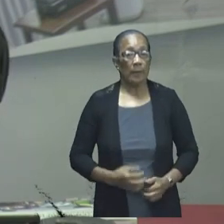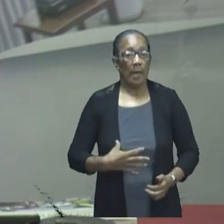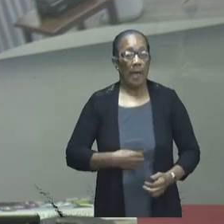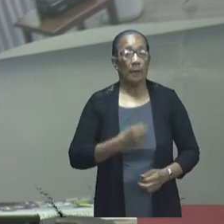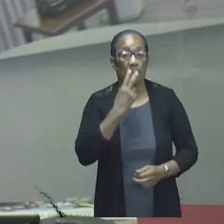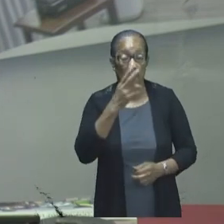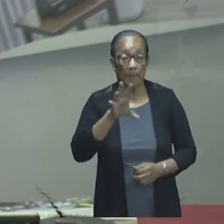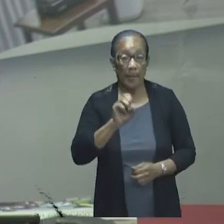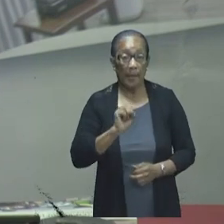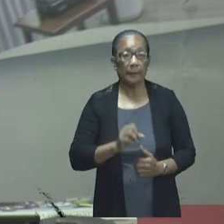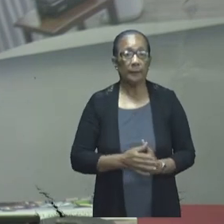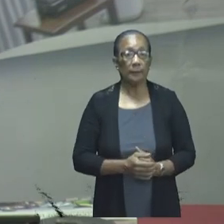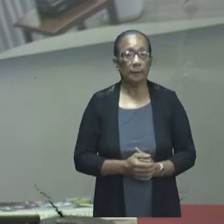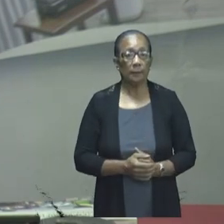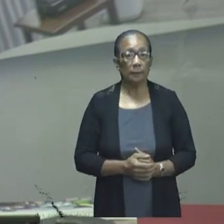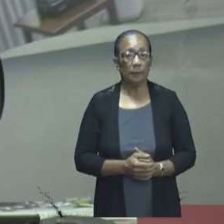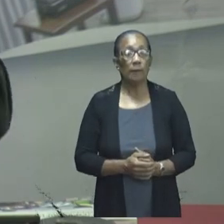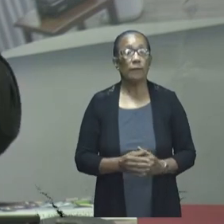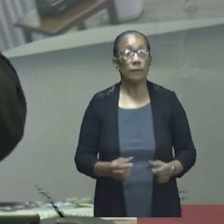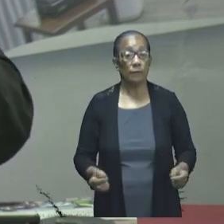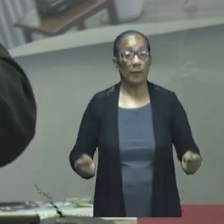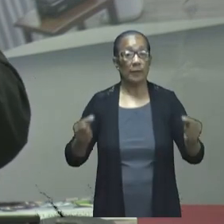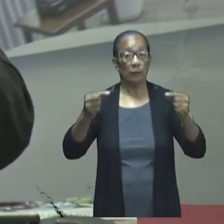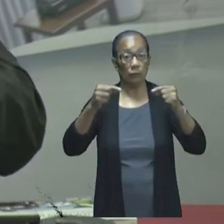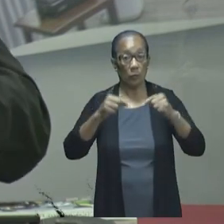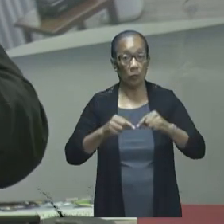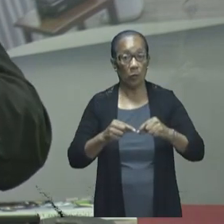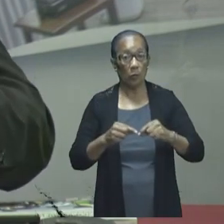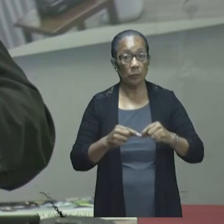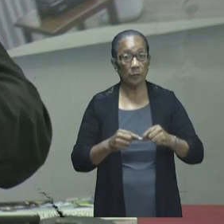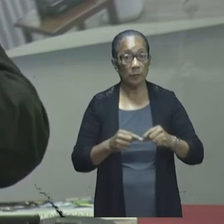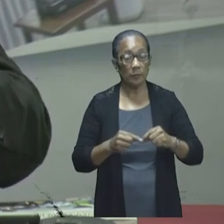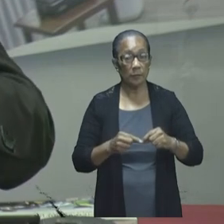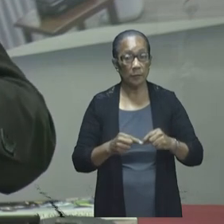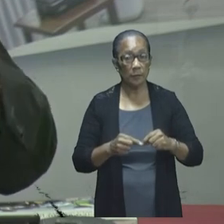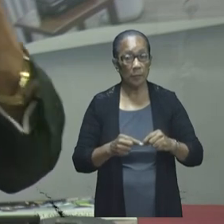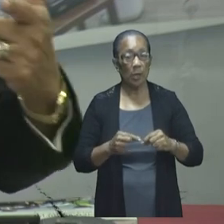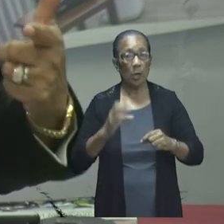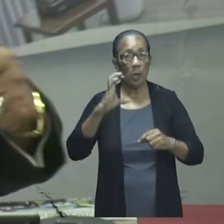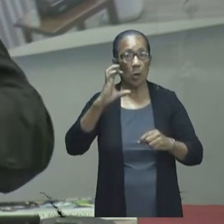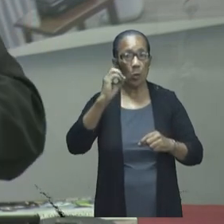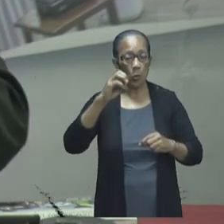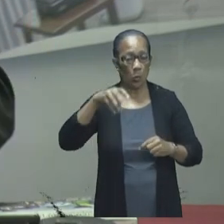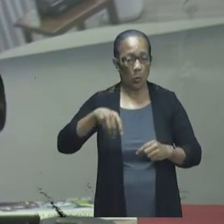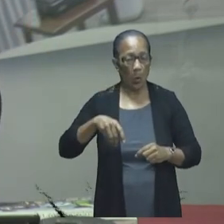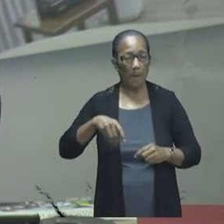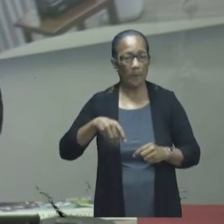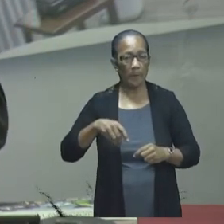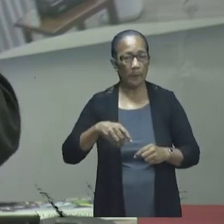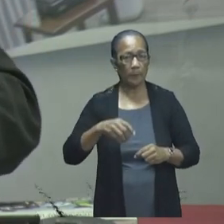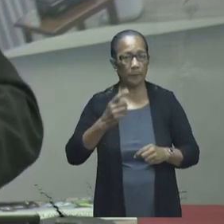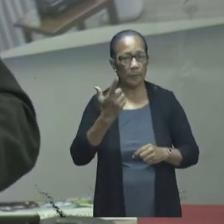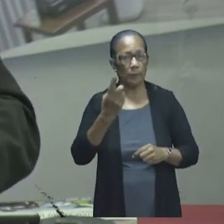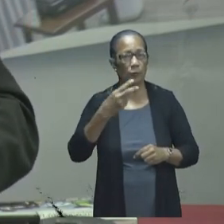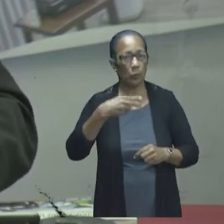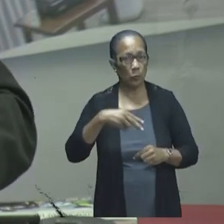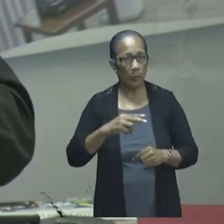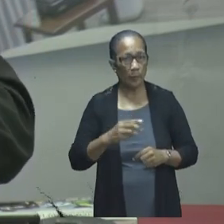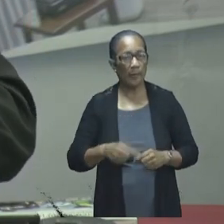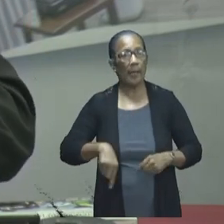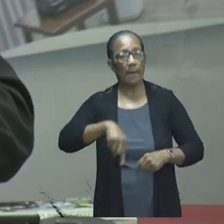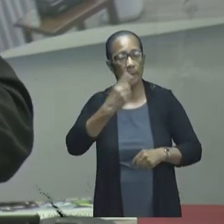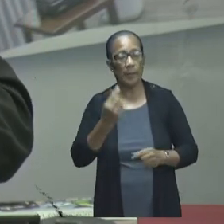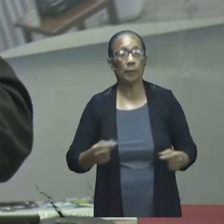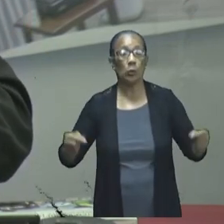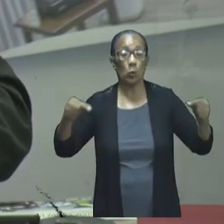hebben vanaf we de kop 26 in het gaat alleen maar toenemen kop 27 en nog meer kop die hierna gaan kopen is dat